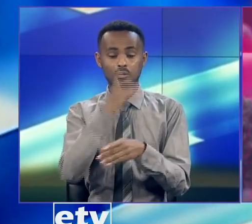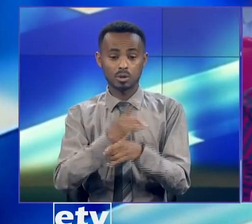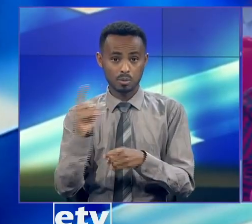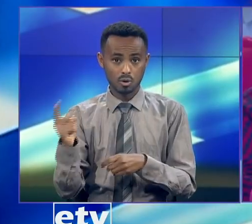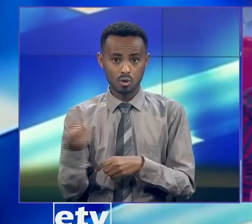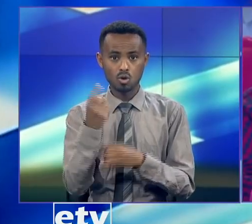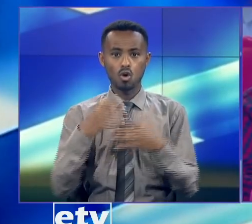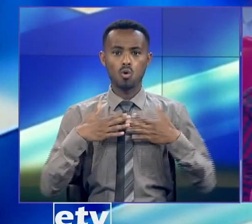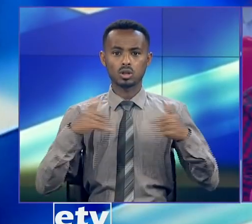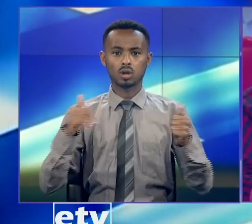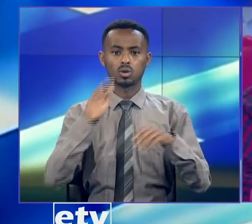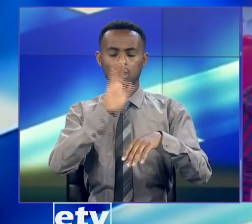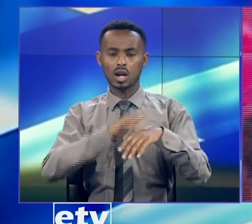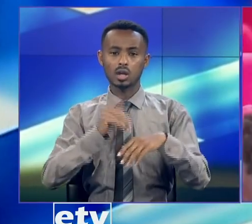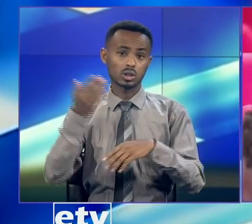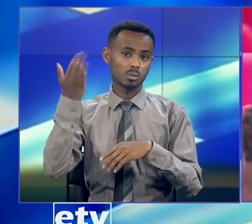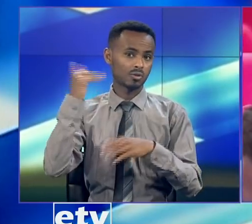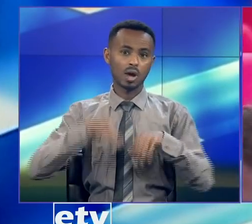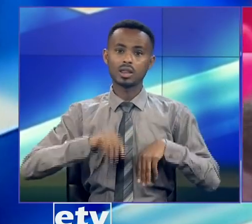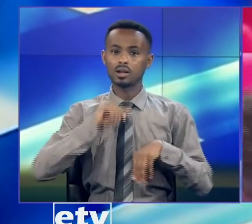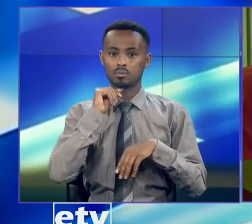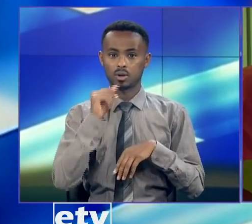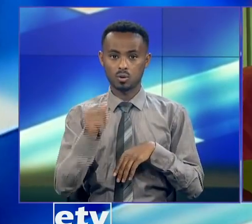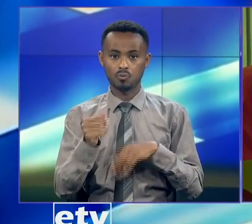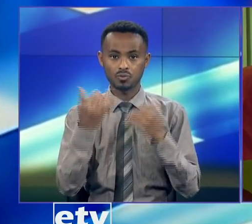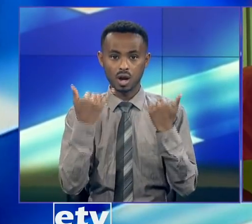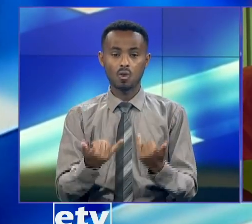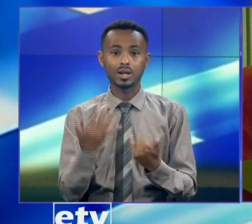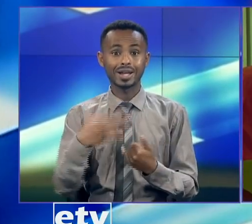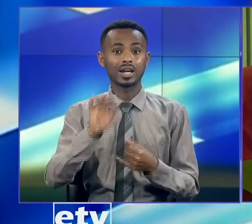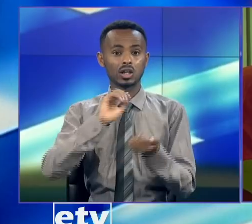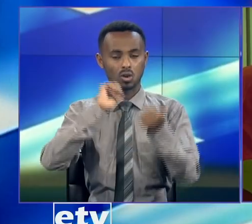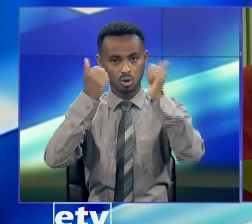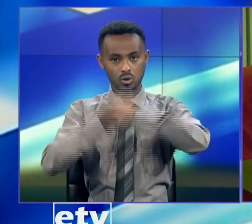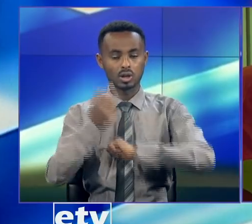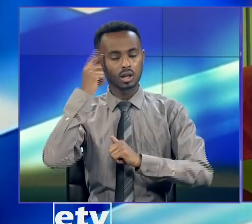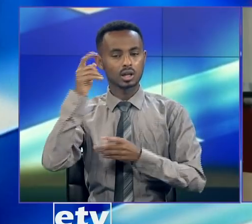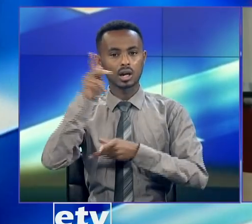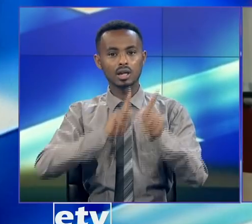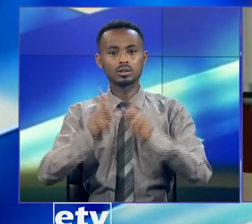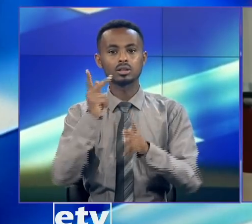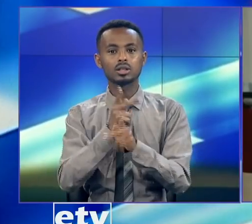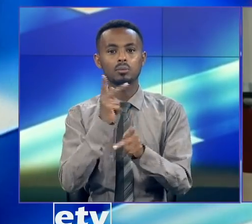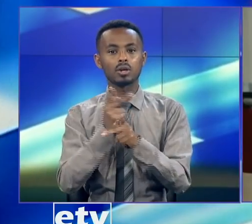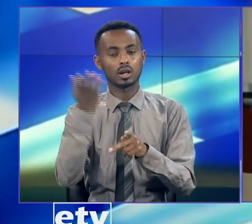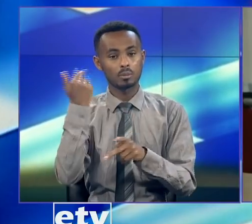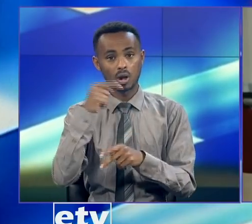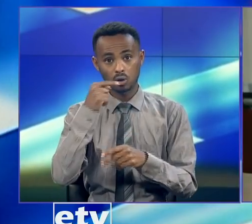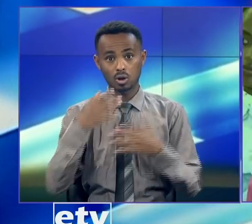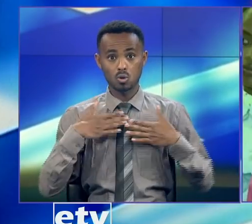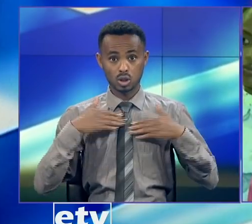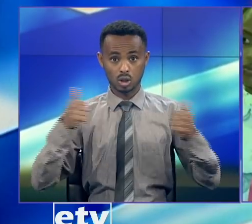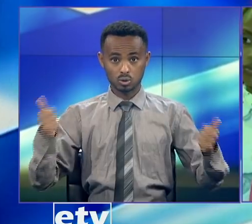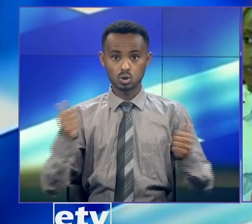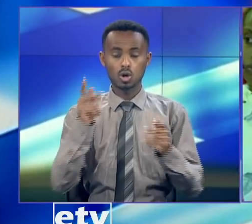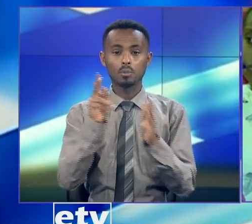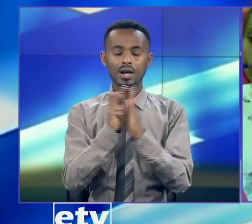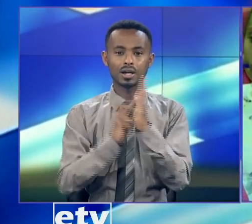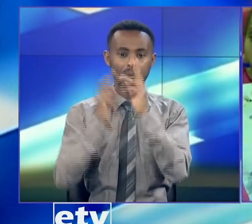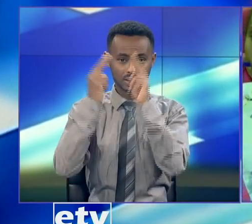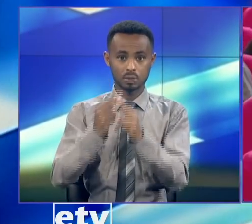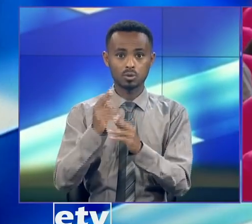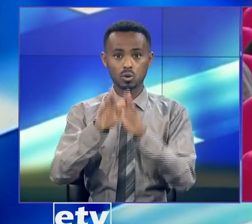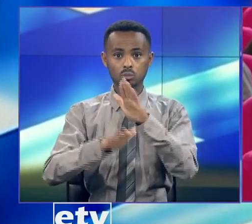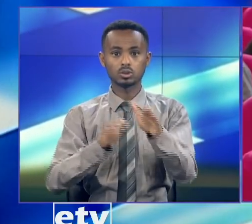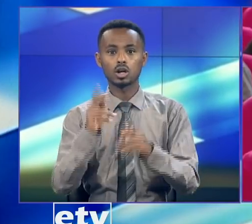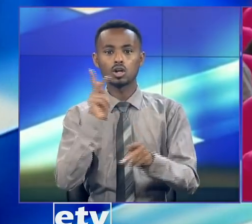በመሆኑ ወጣቱ ጥሪያቸውን እንደበፊቱ አልተቀበለውም። አሁን የተገኘው ለውጥ የትግራይ ህዝብ ሲጠብቀው የነበረ ነው ያሉት ወጣቶቹ በህግ ማስከበር